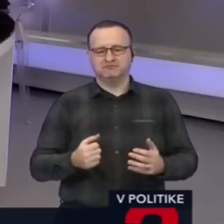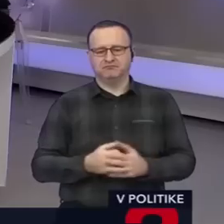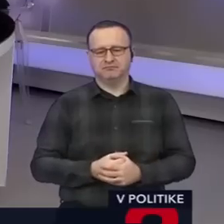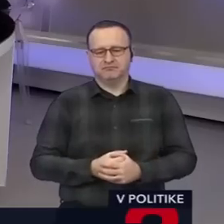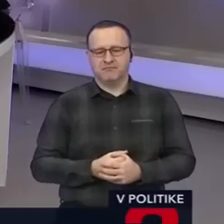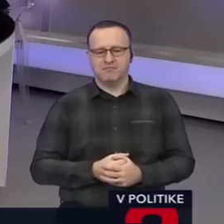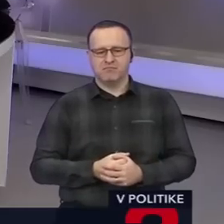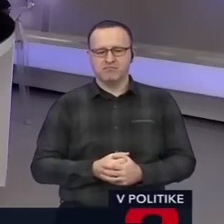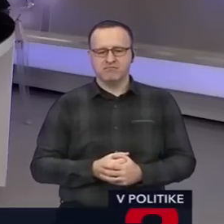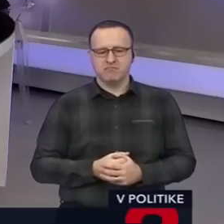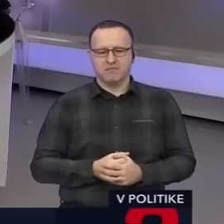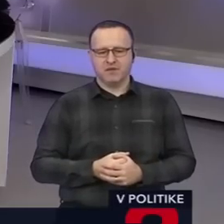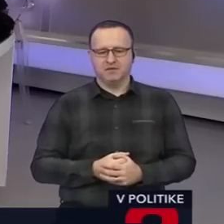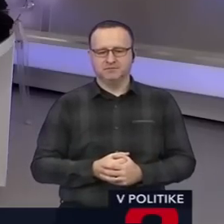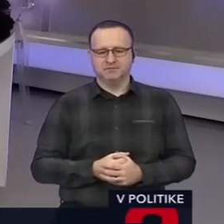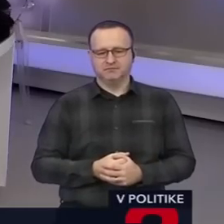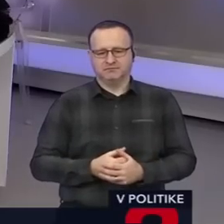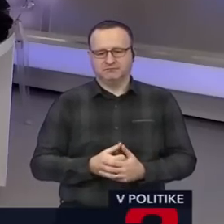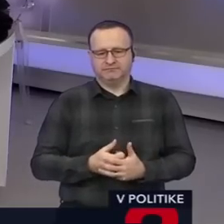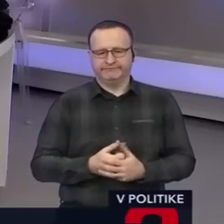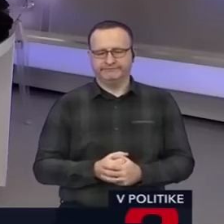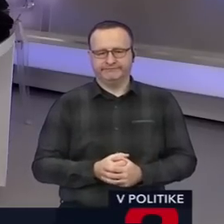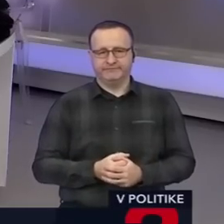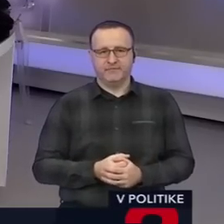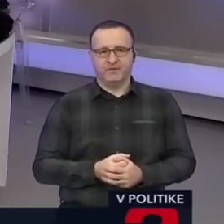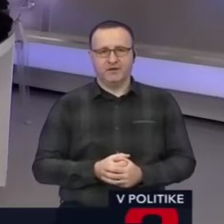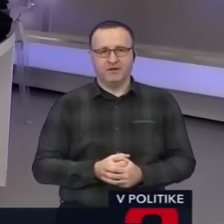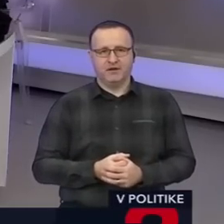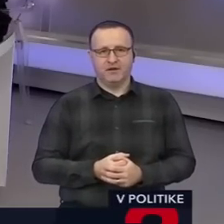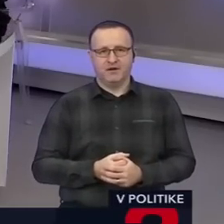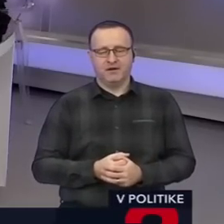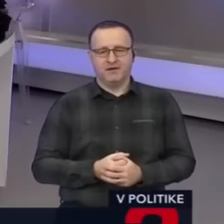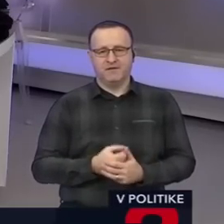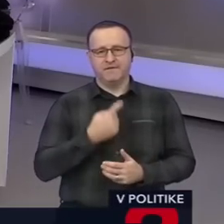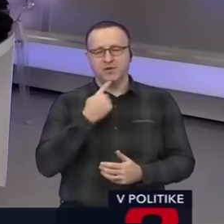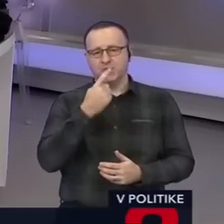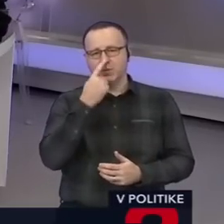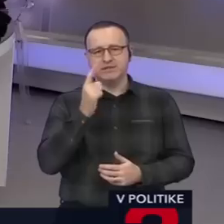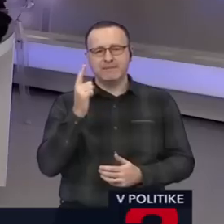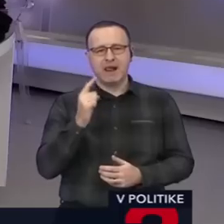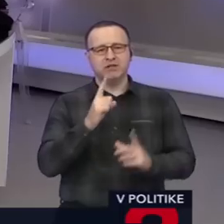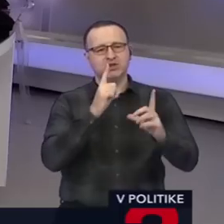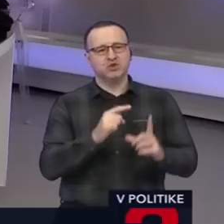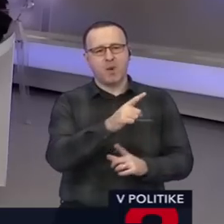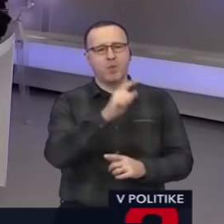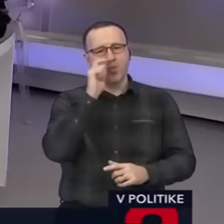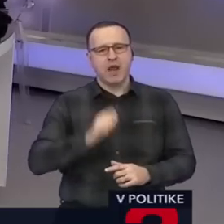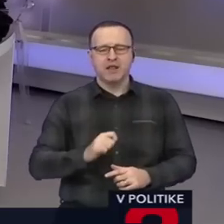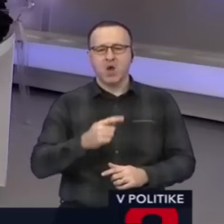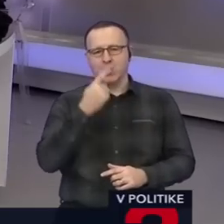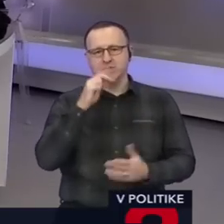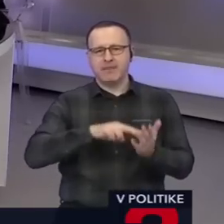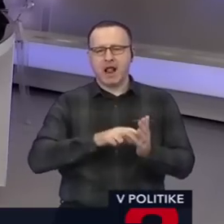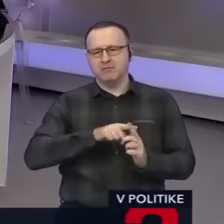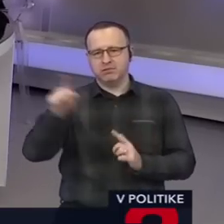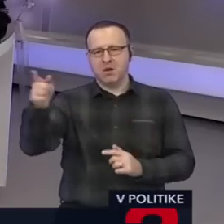a už po niektorí moskovskí predstavitelia hovorili o tom, že Rusko by sa nemalo zastaviť na Ukrajine, malo by ísť ďalej do Poľska, malo by ísť na